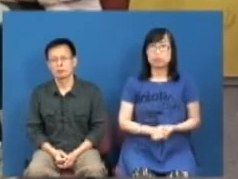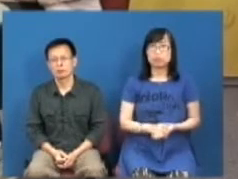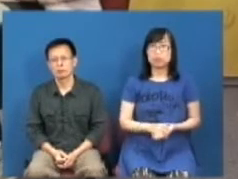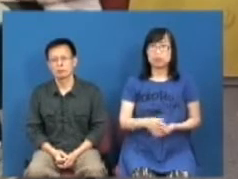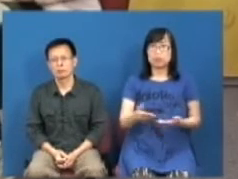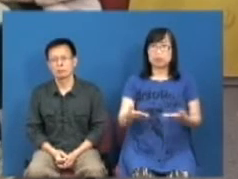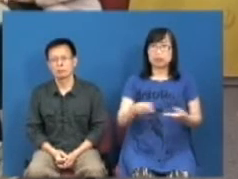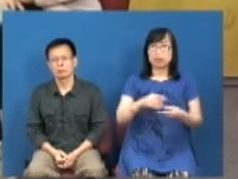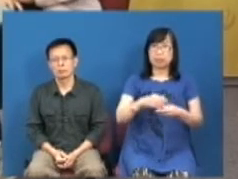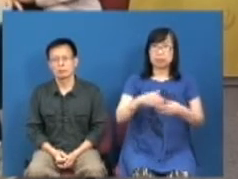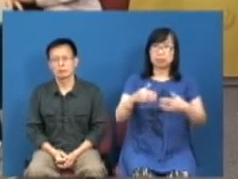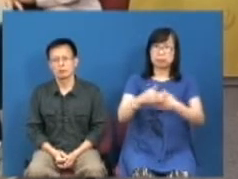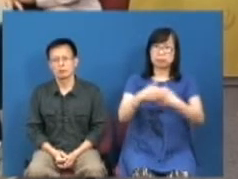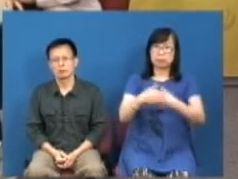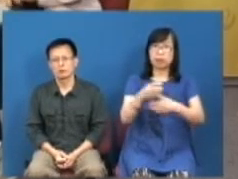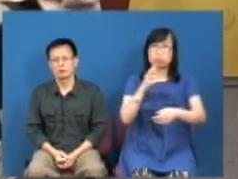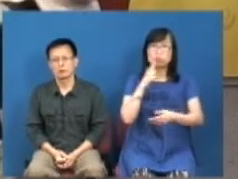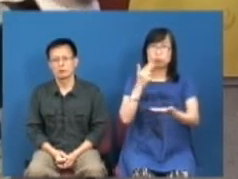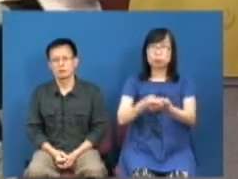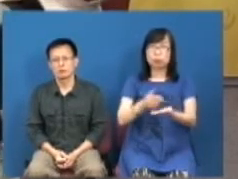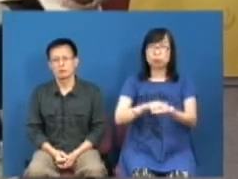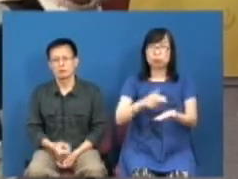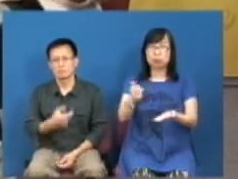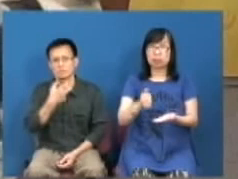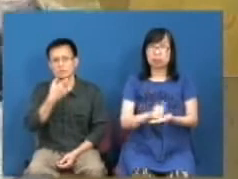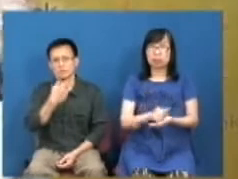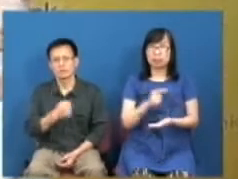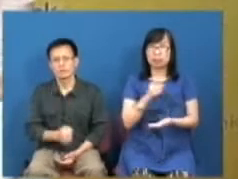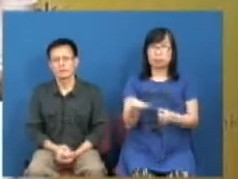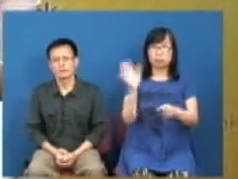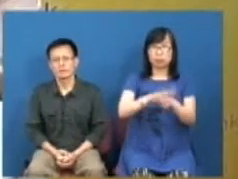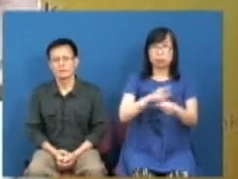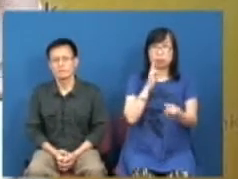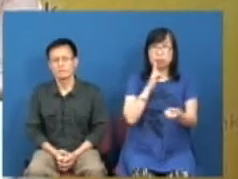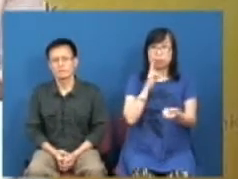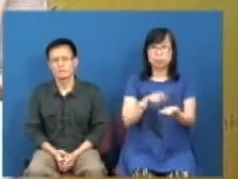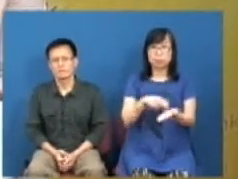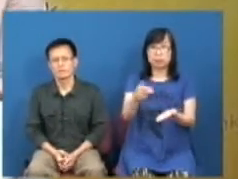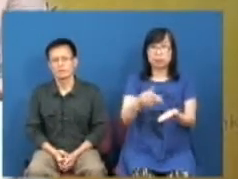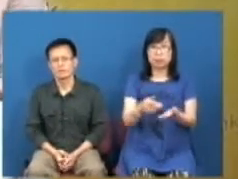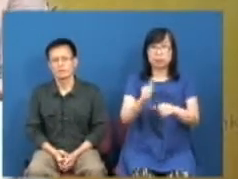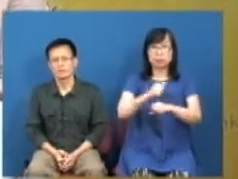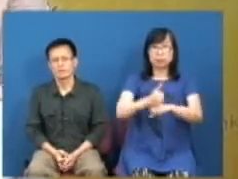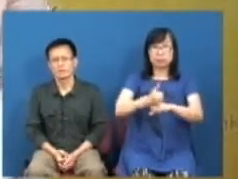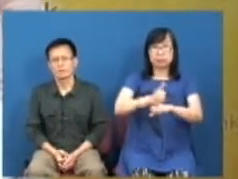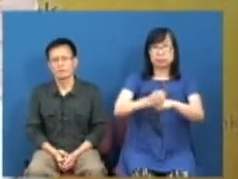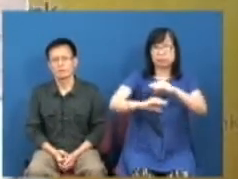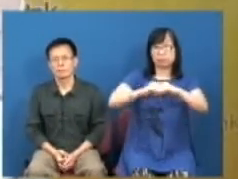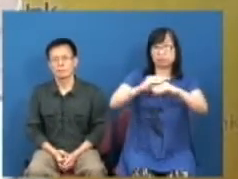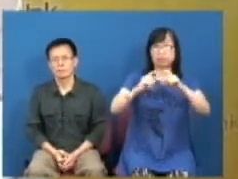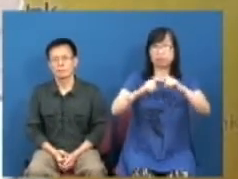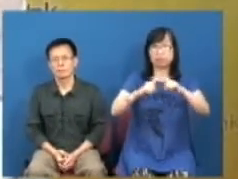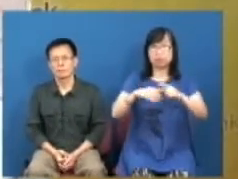譬如而家你搞咁多膠樽做咩咧？你膠樽你每個月你要補貼某一啲即係基層收入嘅朋友。佢補